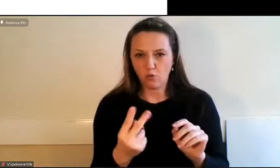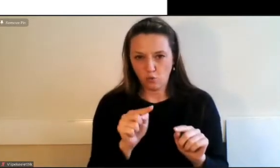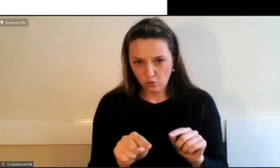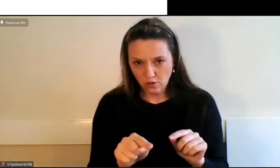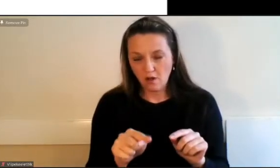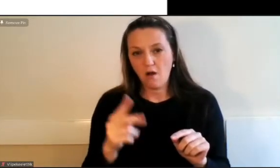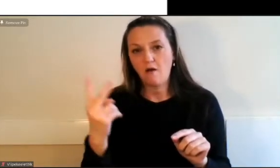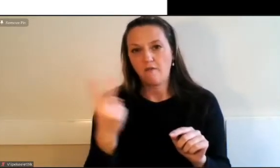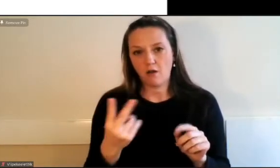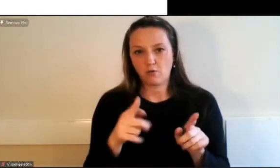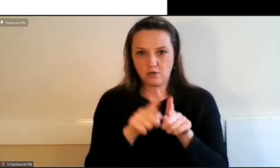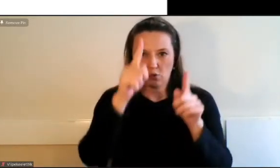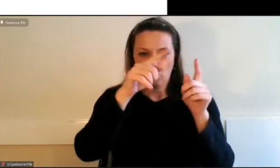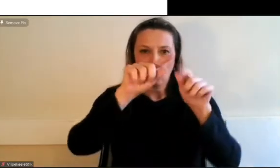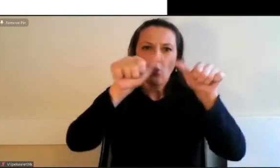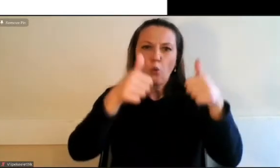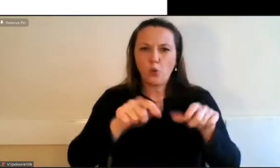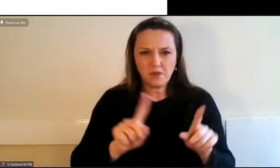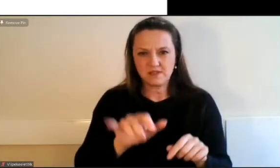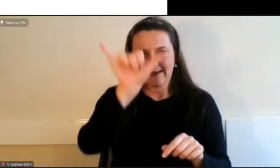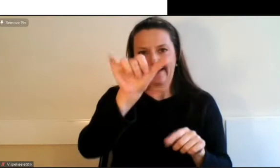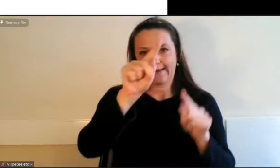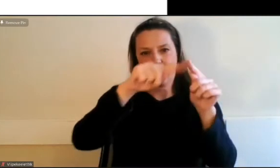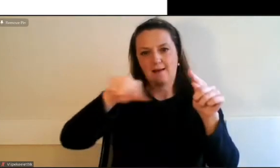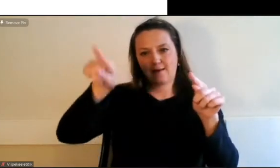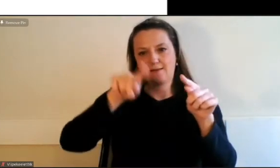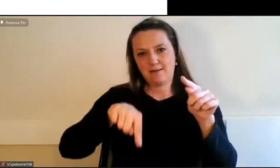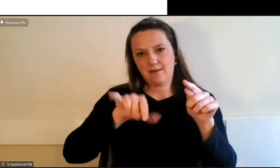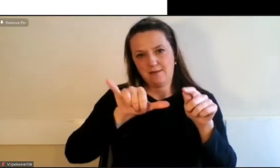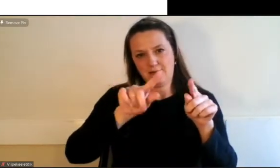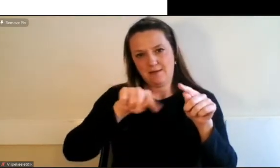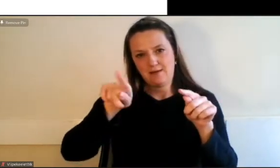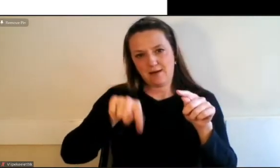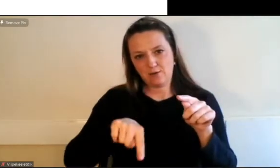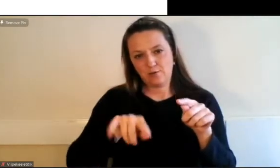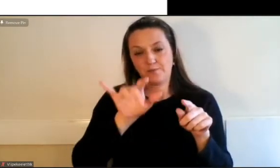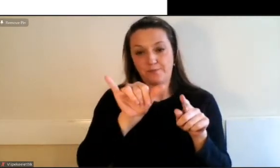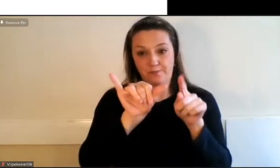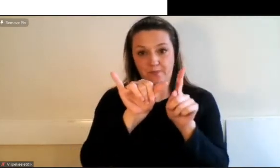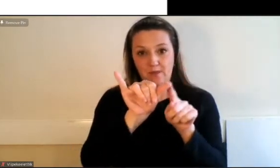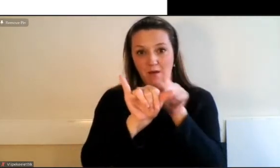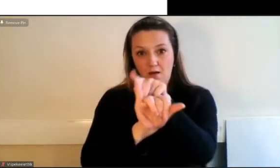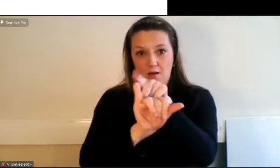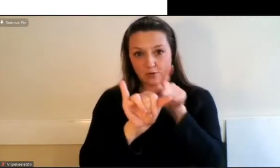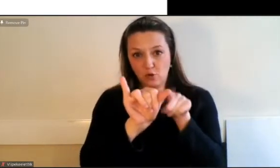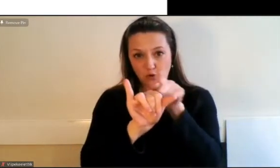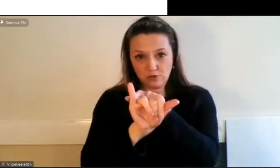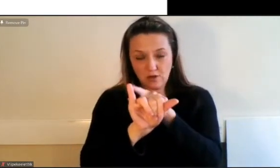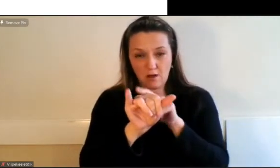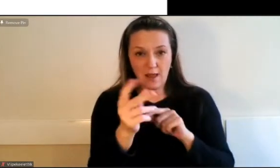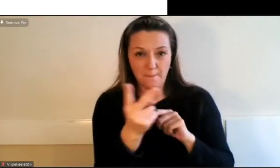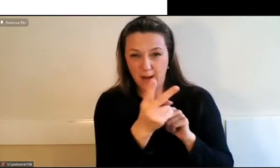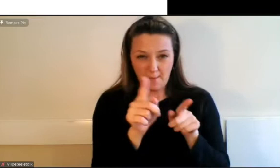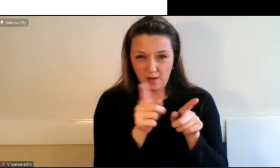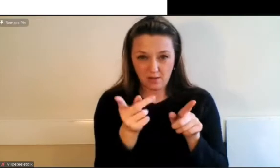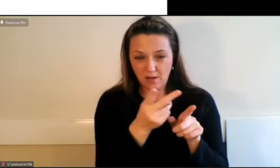ohtliku haigustekitajaga juba keha kohtub, on see juba tuttav. Aha, sind ma tunnen, sinule teeme kohe